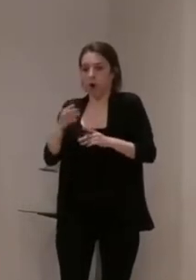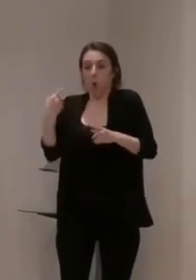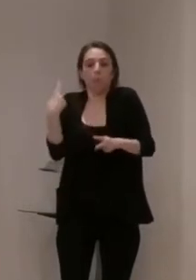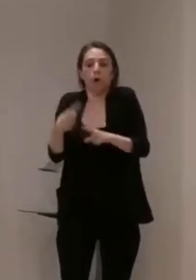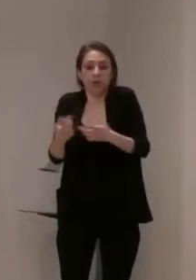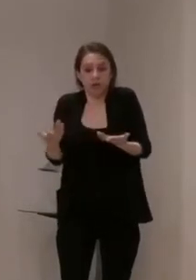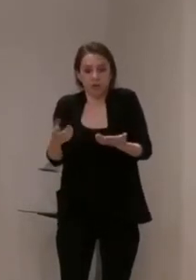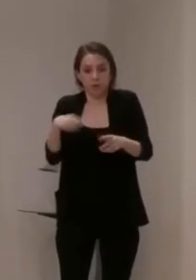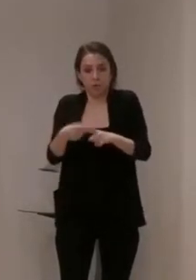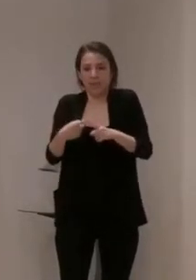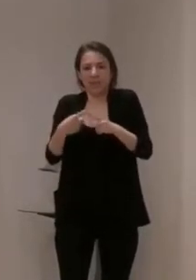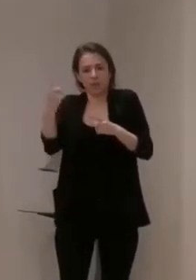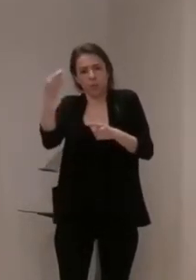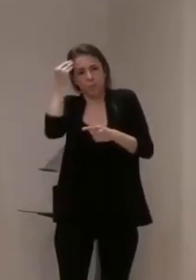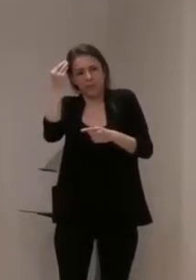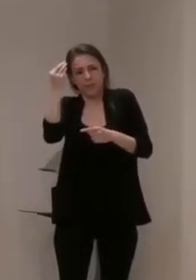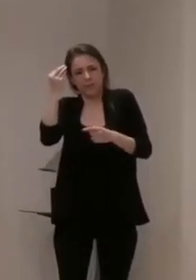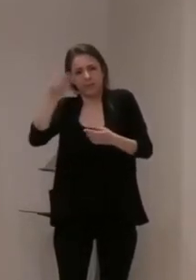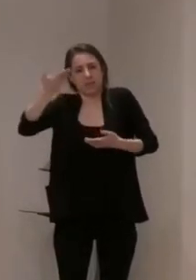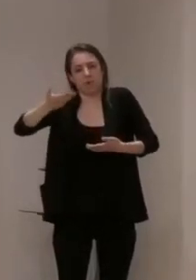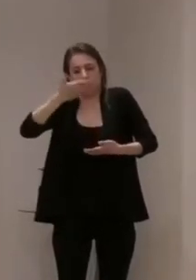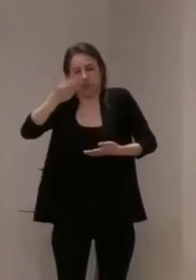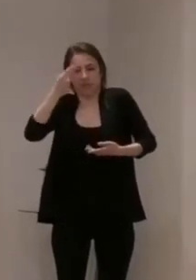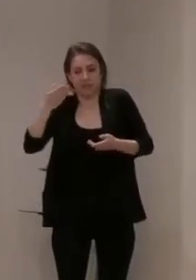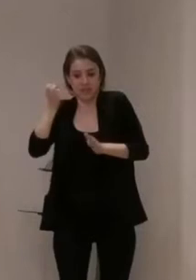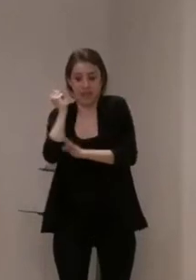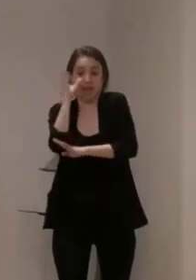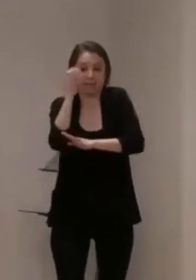Per què és important explicar el que va passar allà?